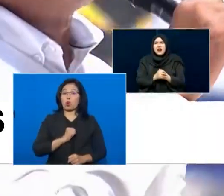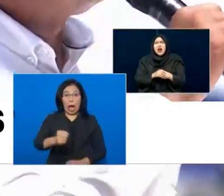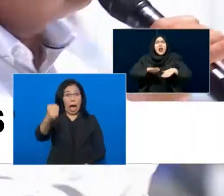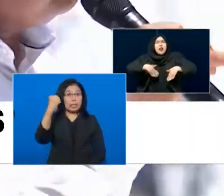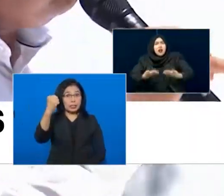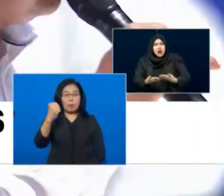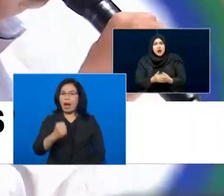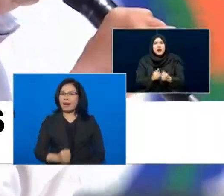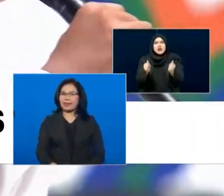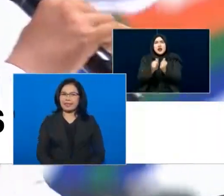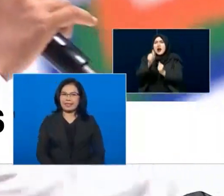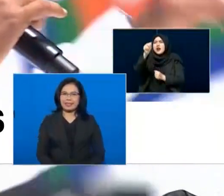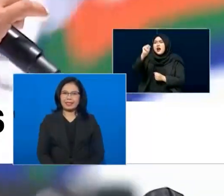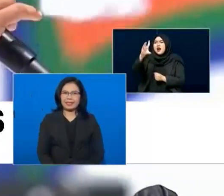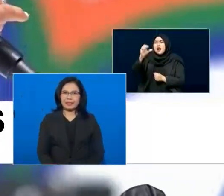ancaman.